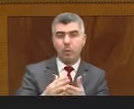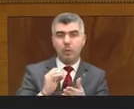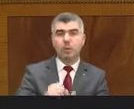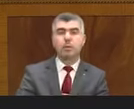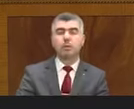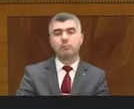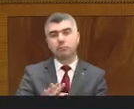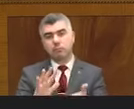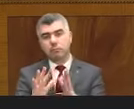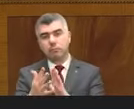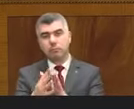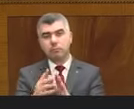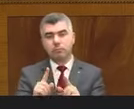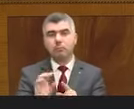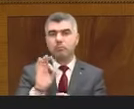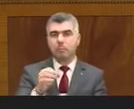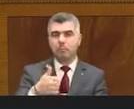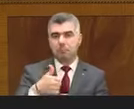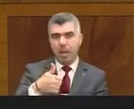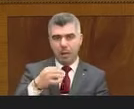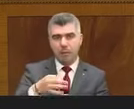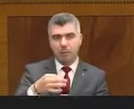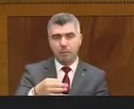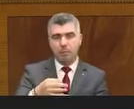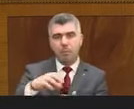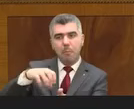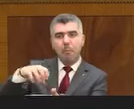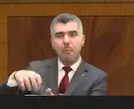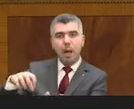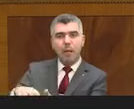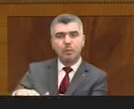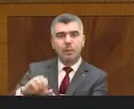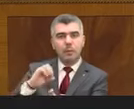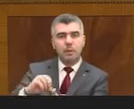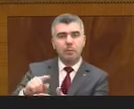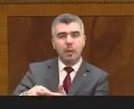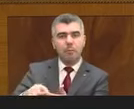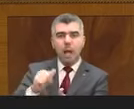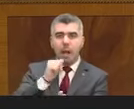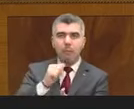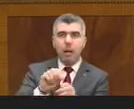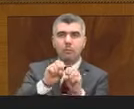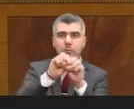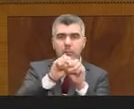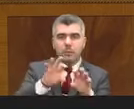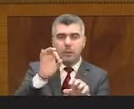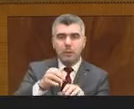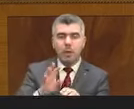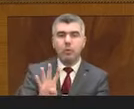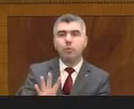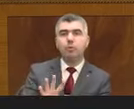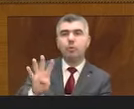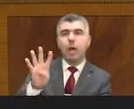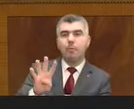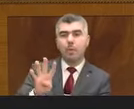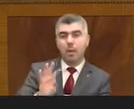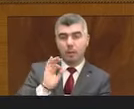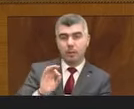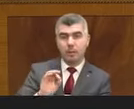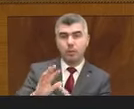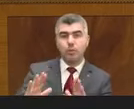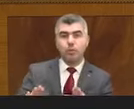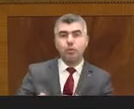الورديات هي مرضية حاليا في المناطق اللي فيها السقي والمناطق الشمال ديال